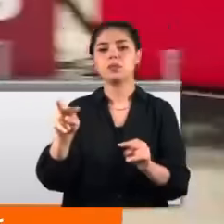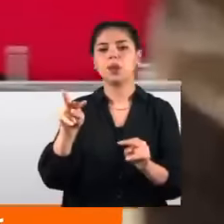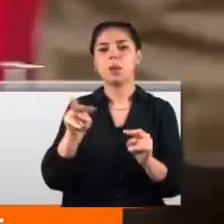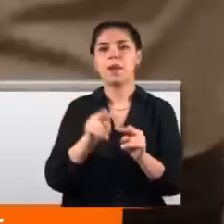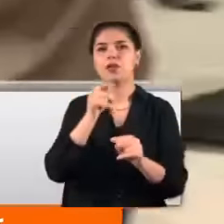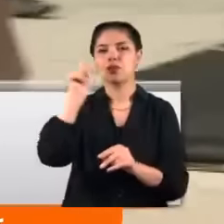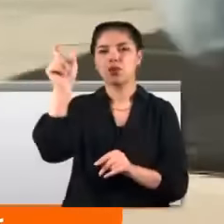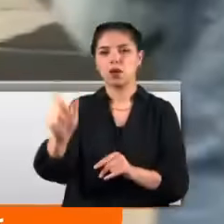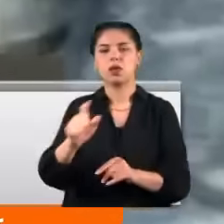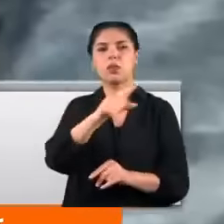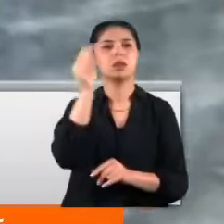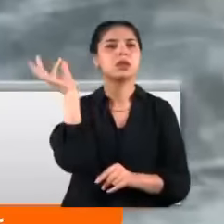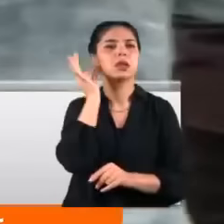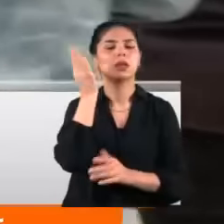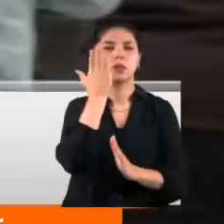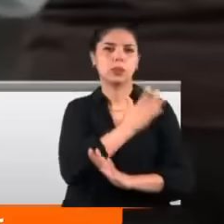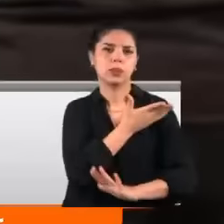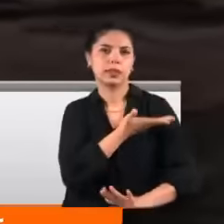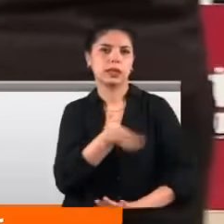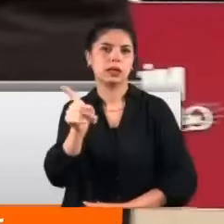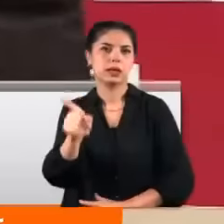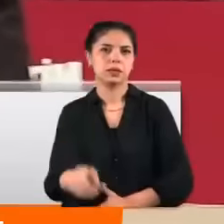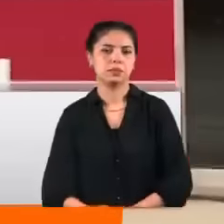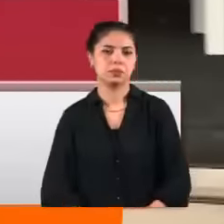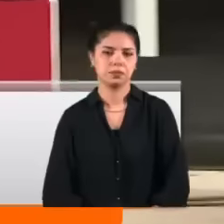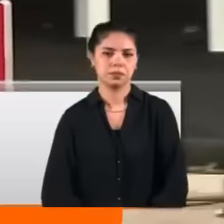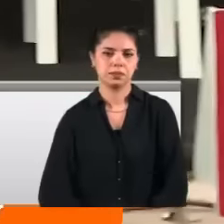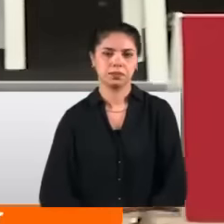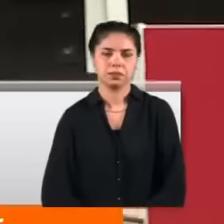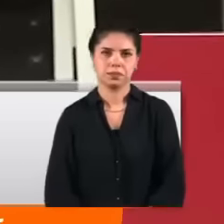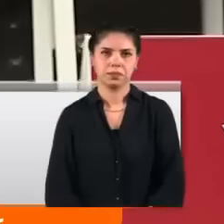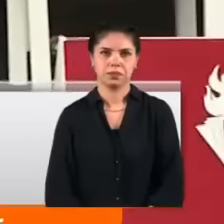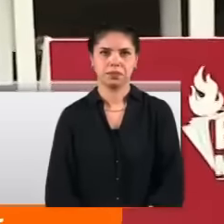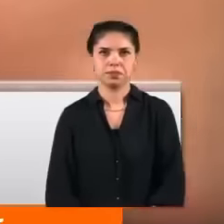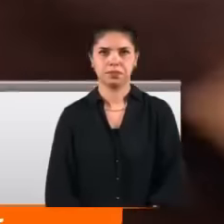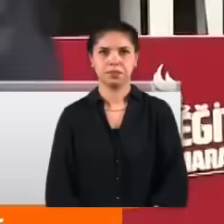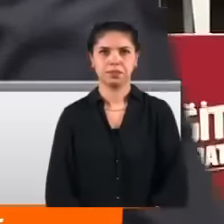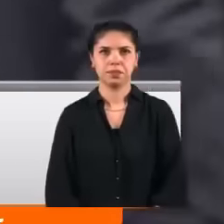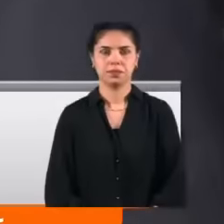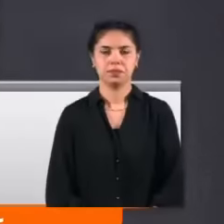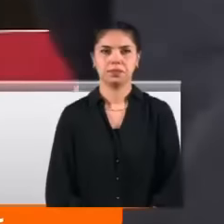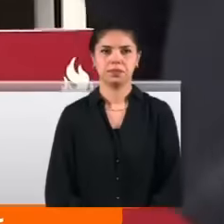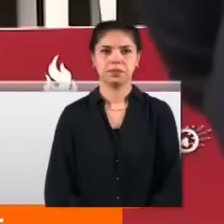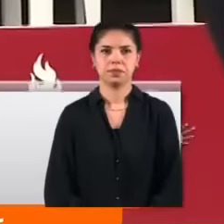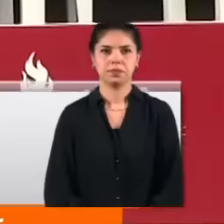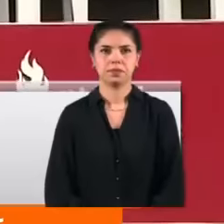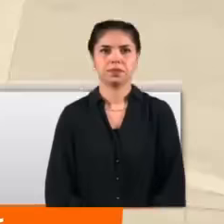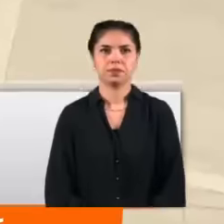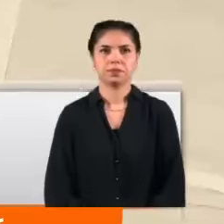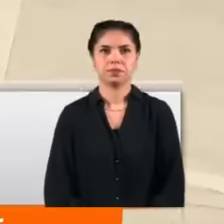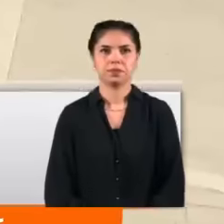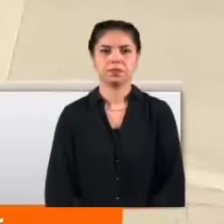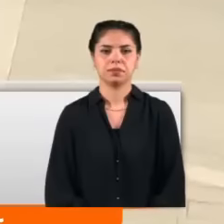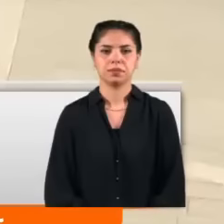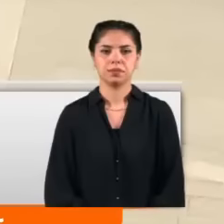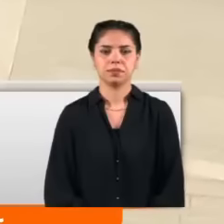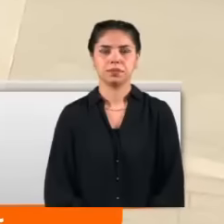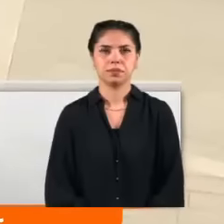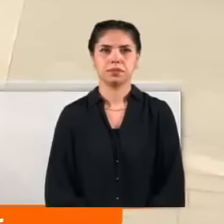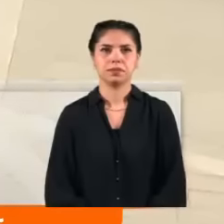tören alanından ayrıldı. İstanbul Büyükşehir Belediye Başkanımız Sayın Ekrem İmamoğlu da oturum devam ettiği sürece aramıza